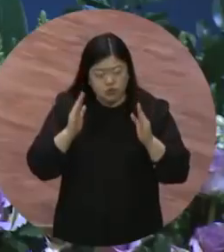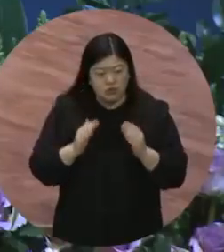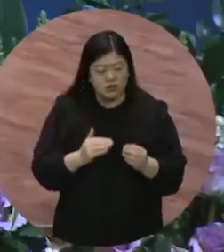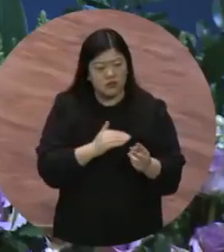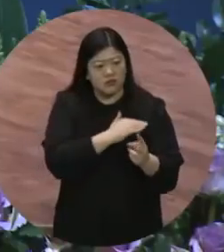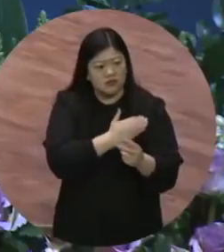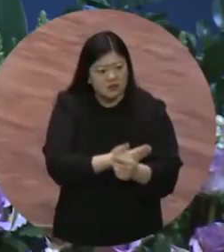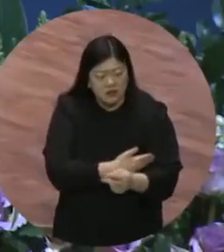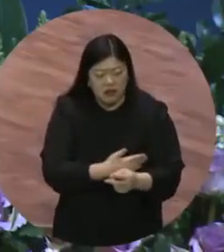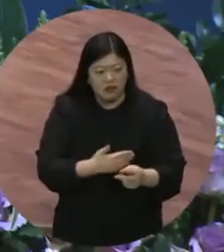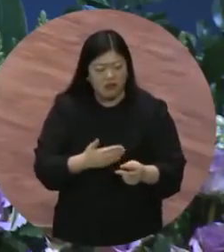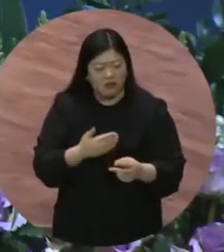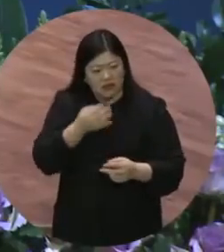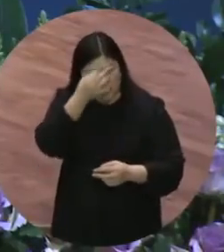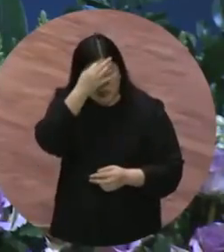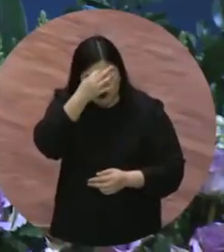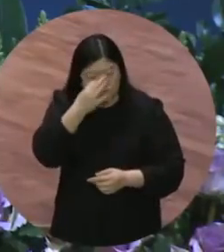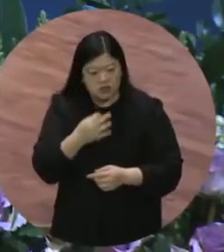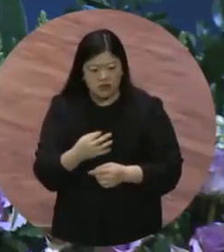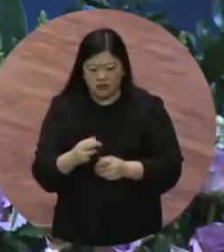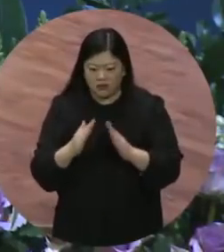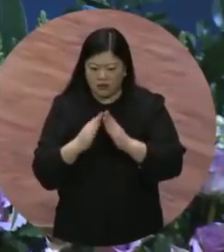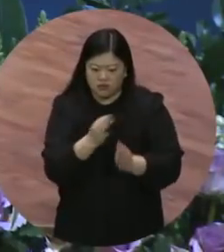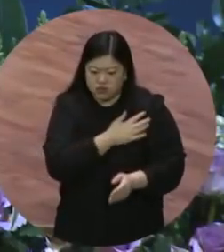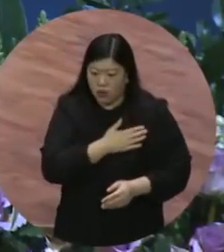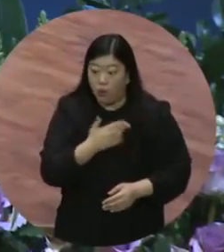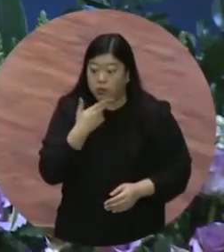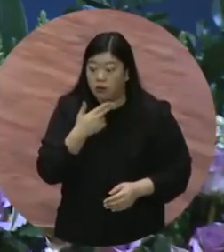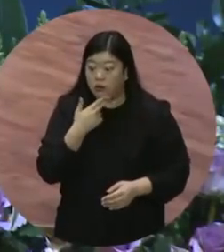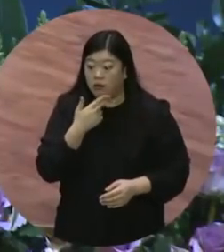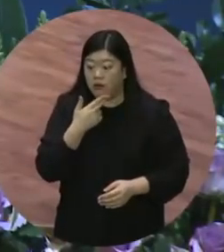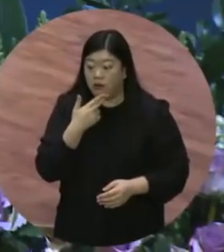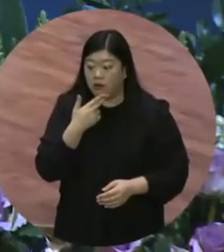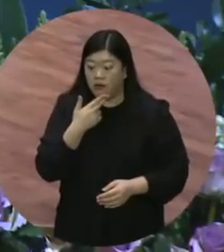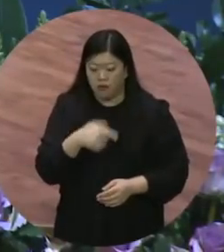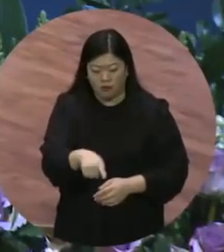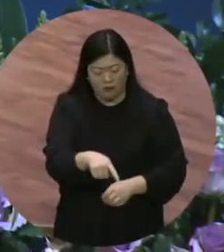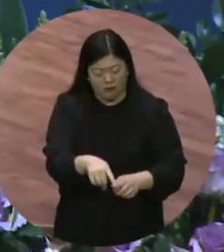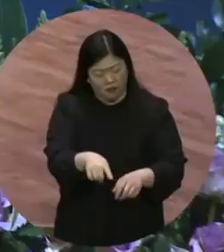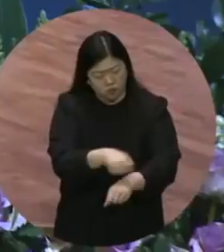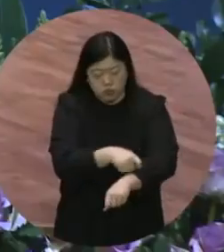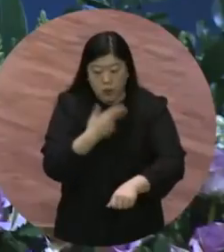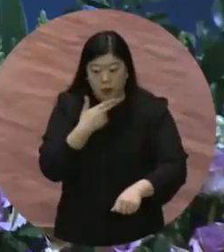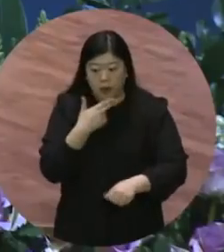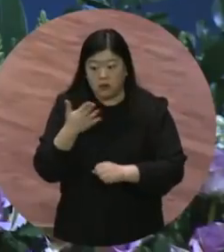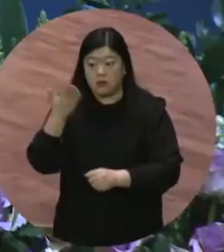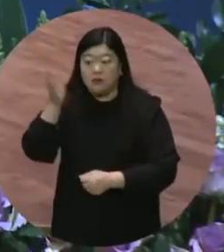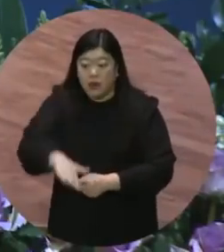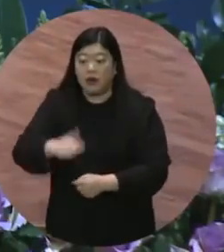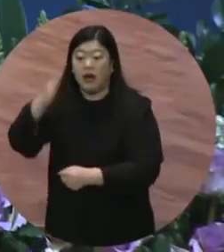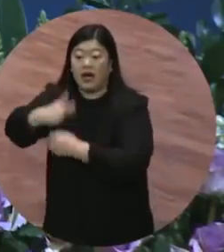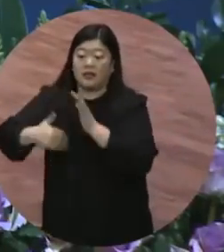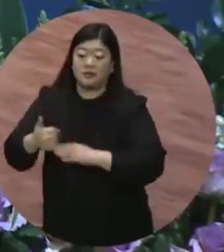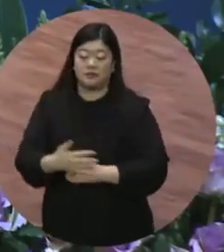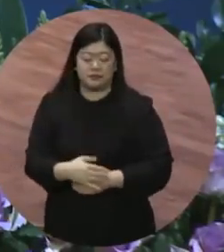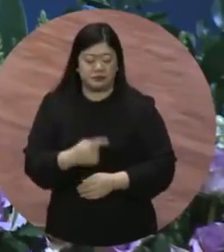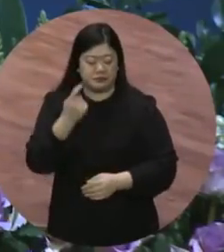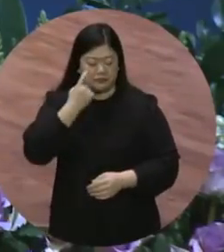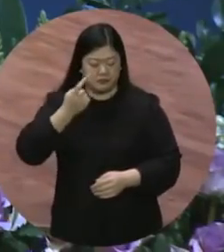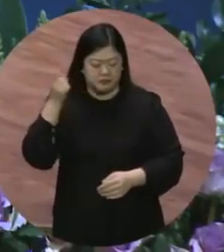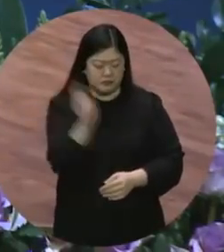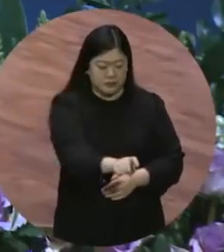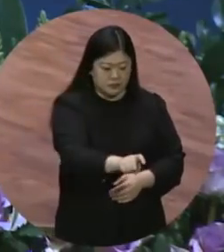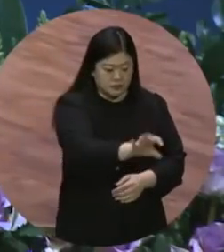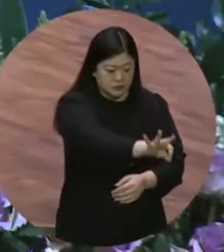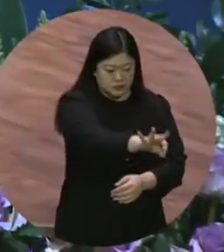능력 아무것도 없어요. 배경 아무것도 없습니다. 그런데 왜 하나님은 일방적으로 아브라함을